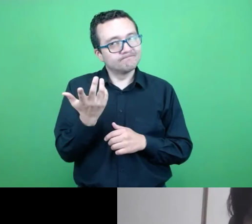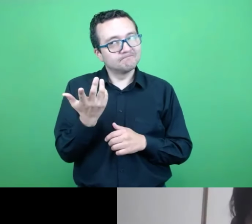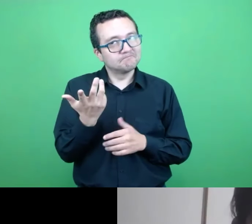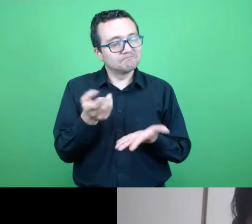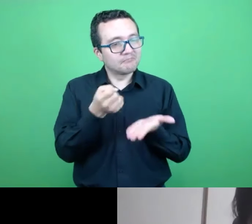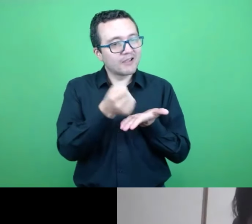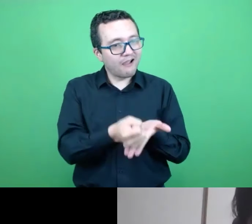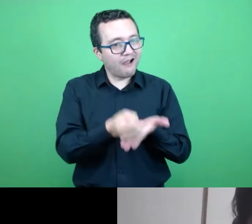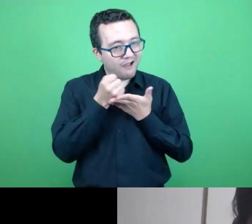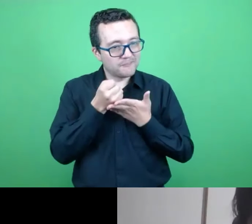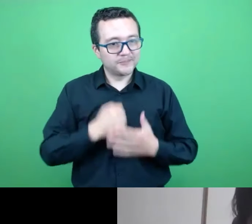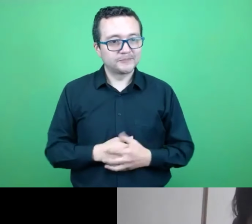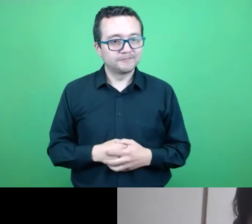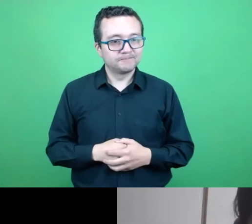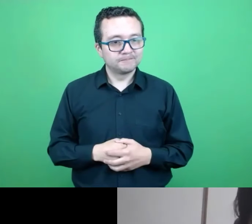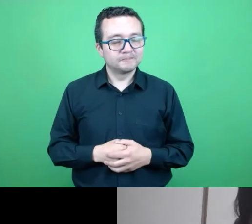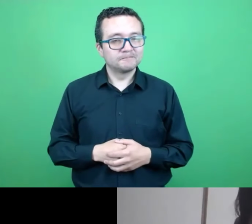for that a lot of time.